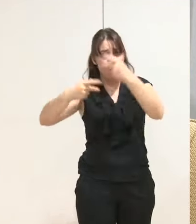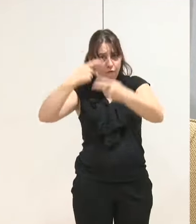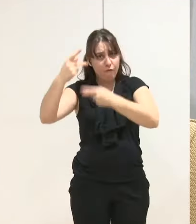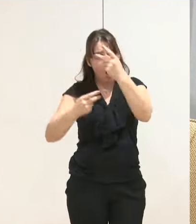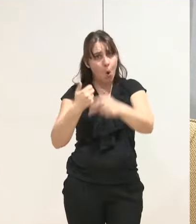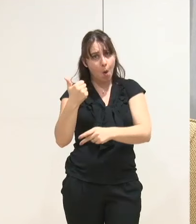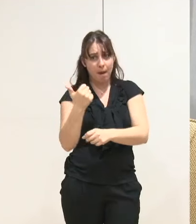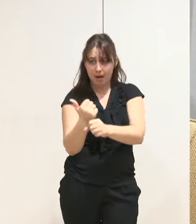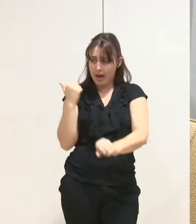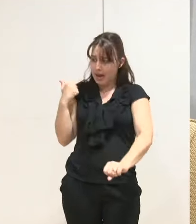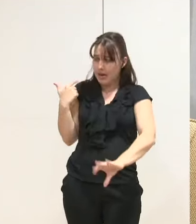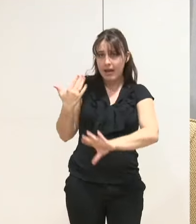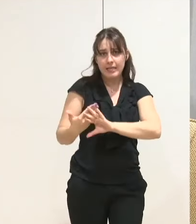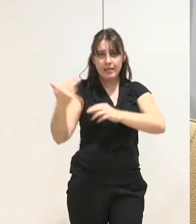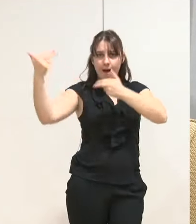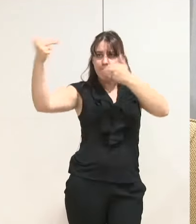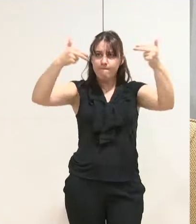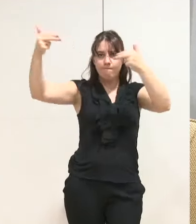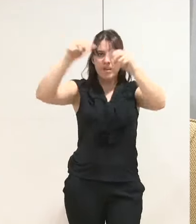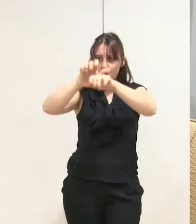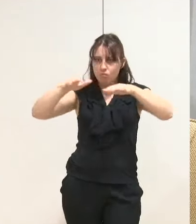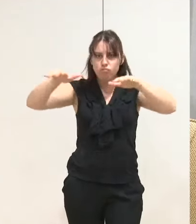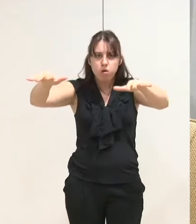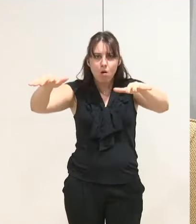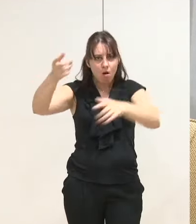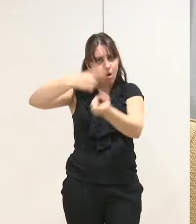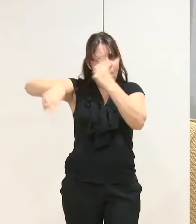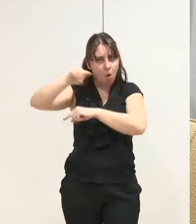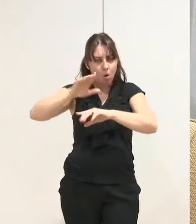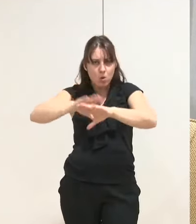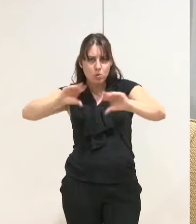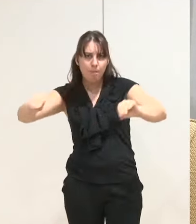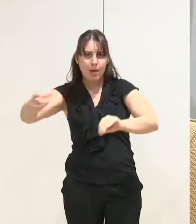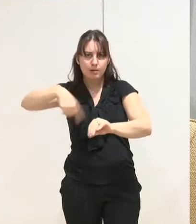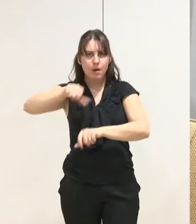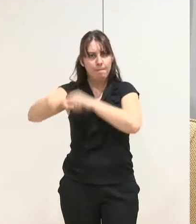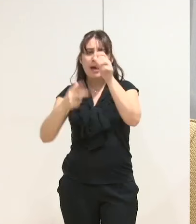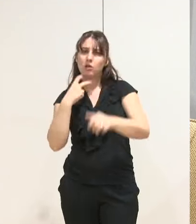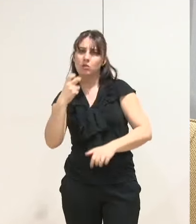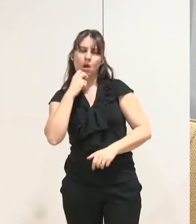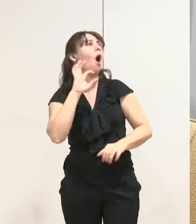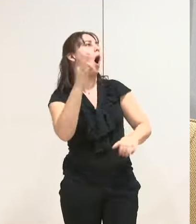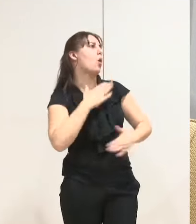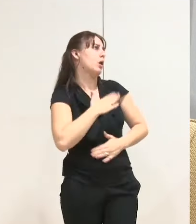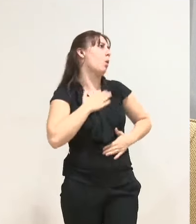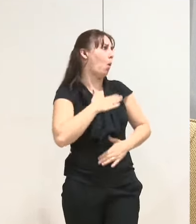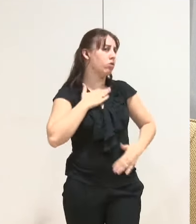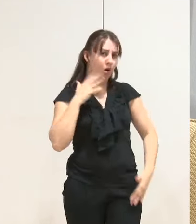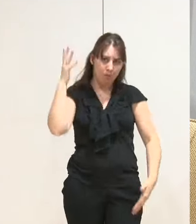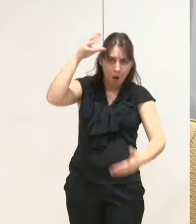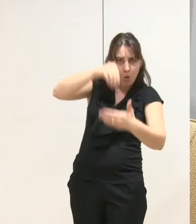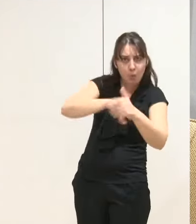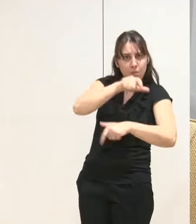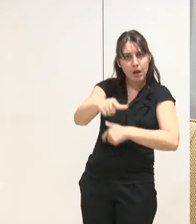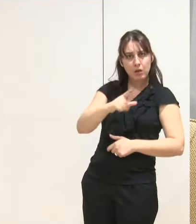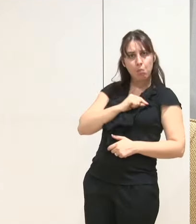développé depuis un an son système de vidéo protection et ils ont sur le terrain des très bons retours et de la part des citoyens voironais et de la part des